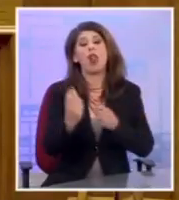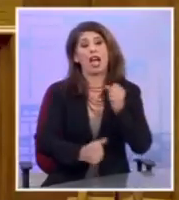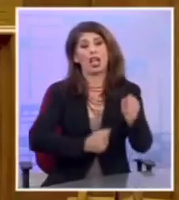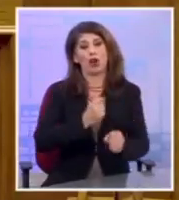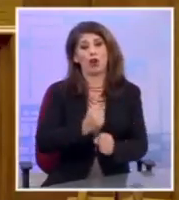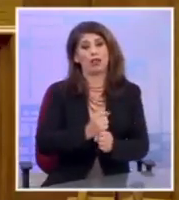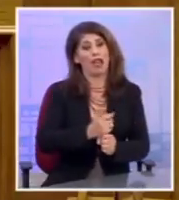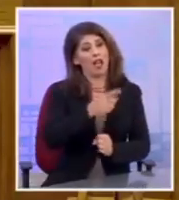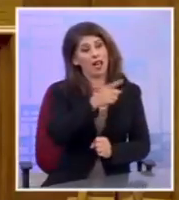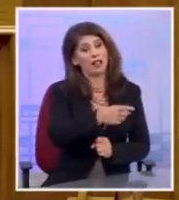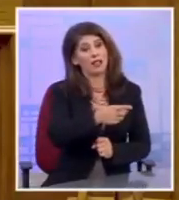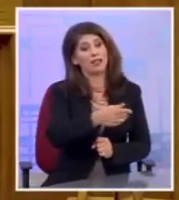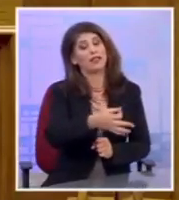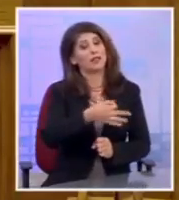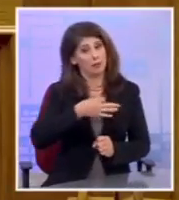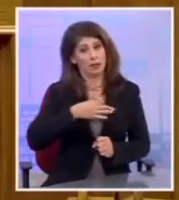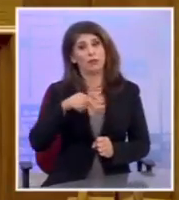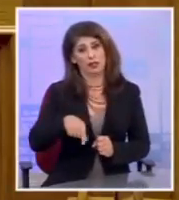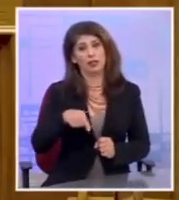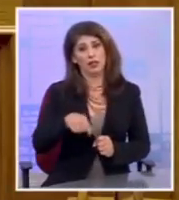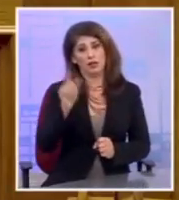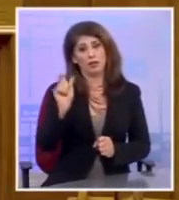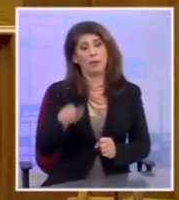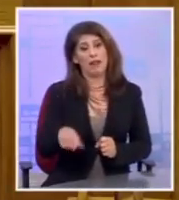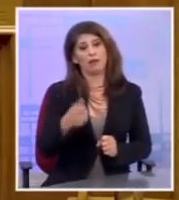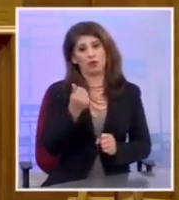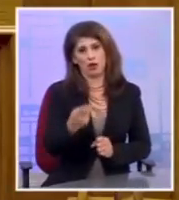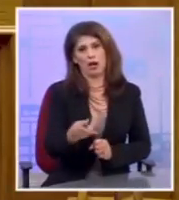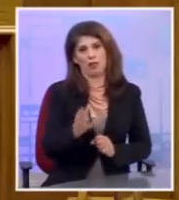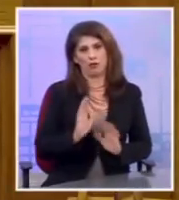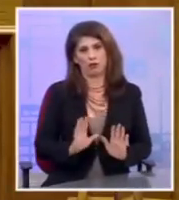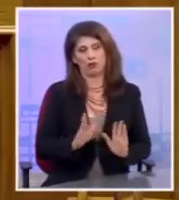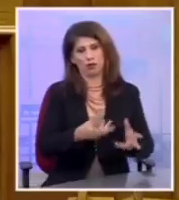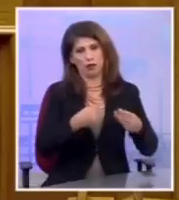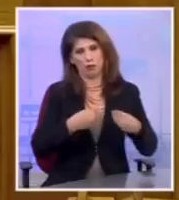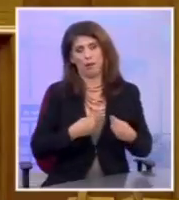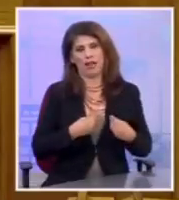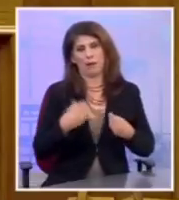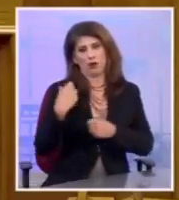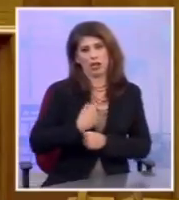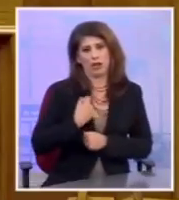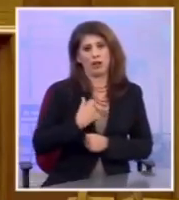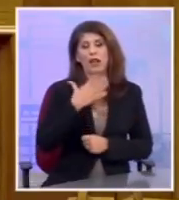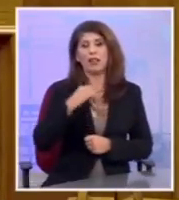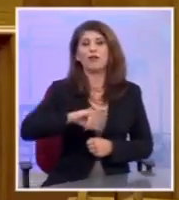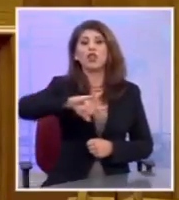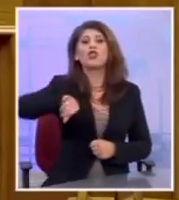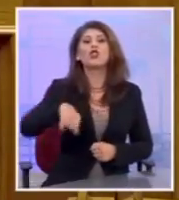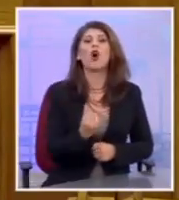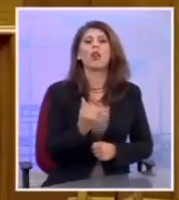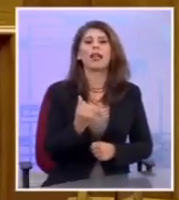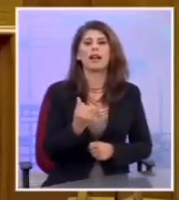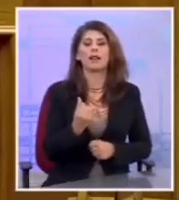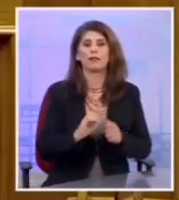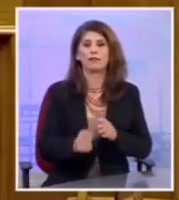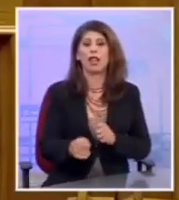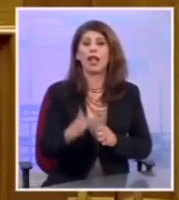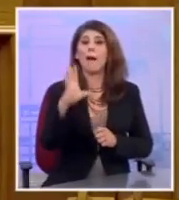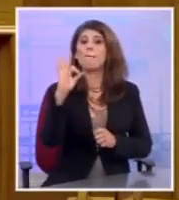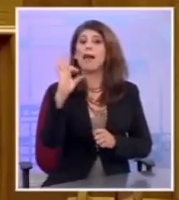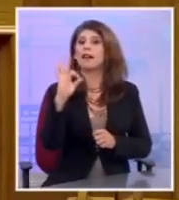να μας δώσετε αυτό το χαρακτηρισμό με αυτούς τους αριθμούς και γι' αυτό ερχόμαστε και στο Τζόκερ. Ο Τζόκερ είναι